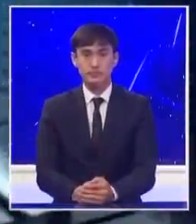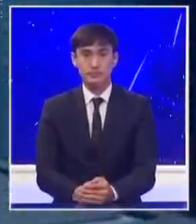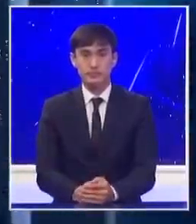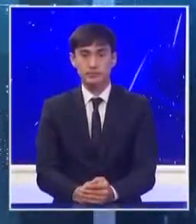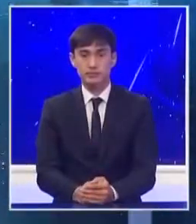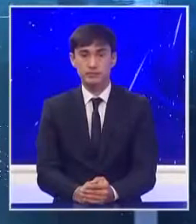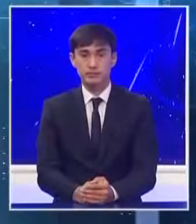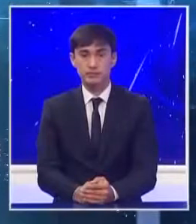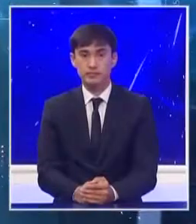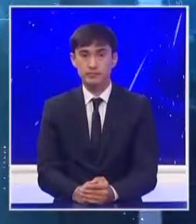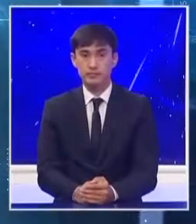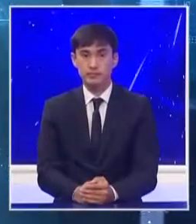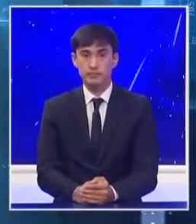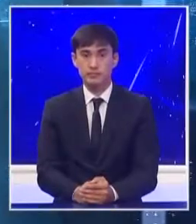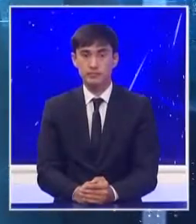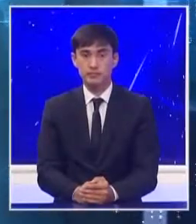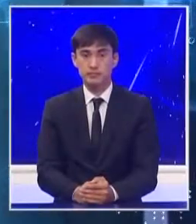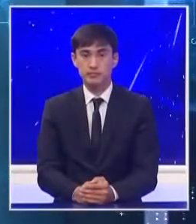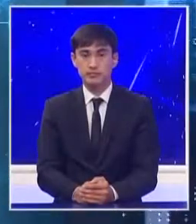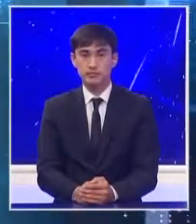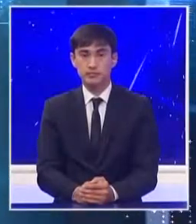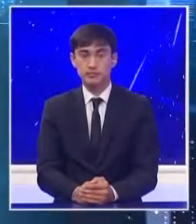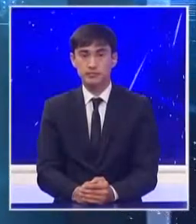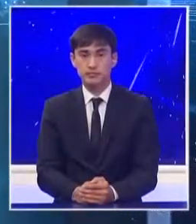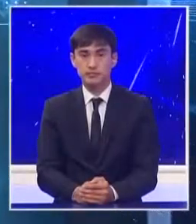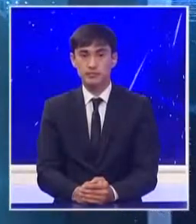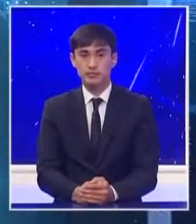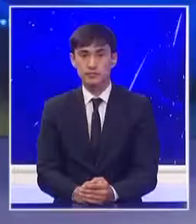Гульмира Тимиргалиева, Алмат Хамитов, Ержан Дуйсен, телеканал ЖТСУ.